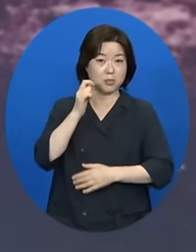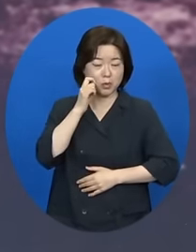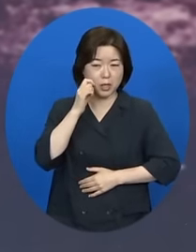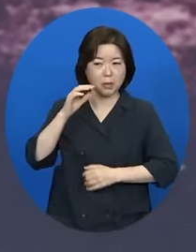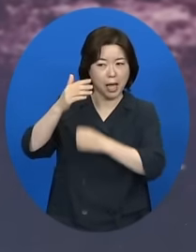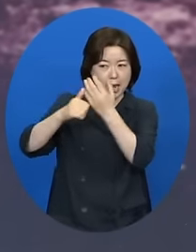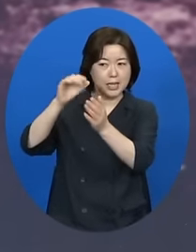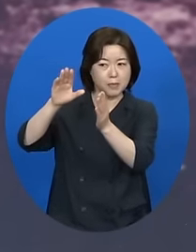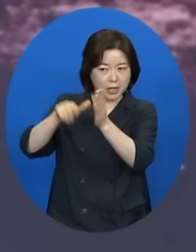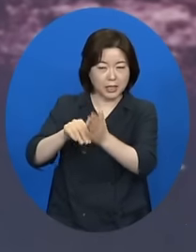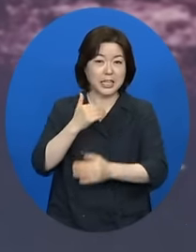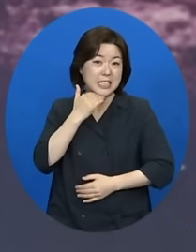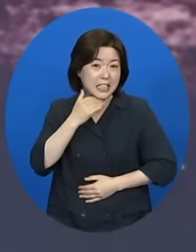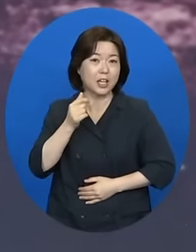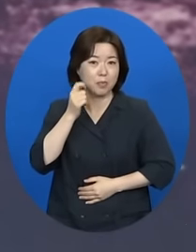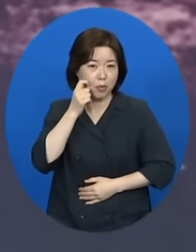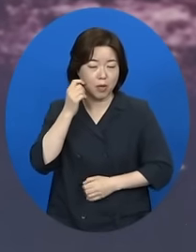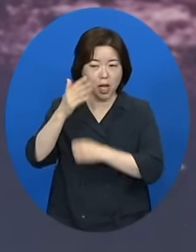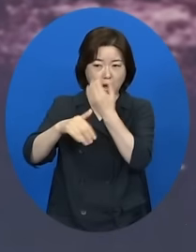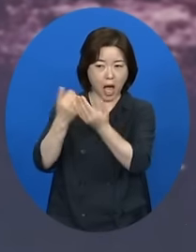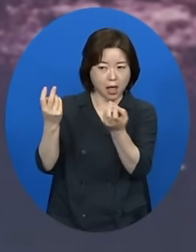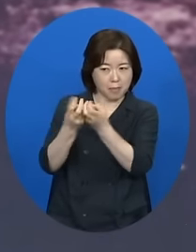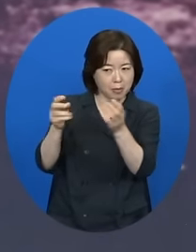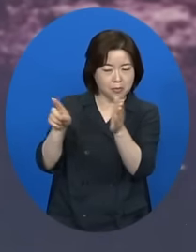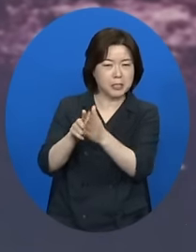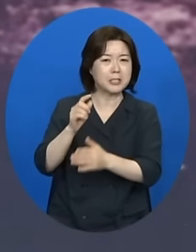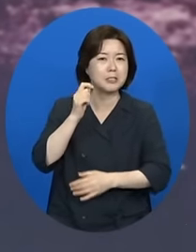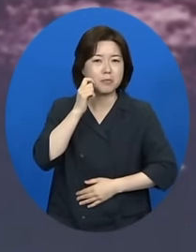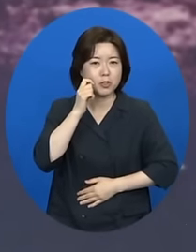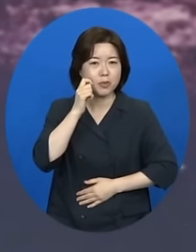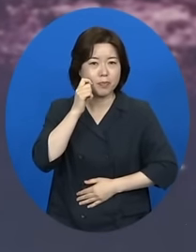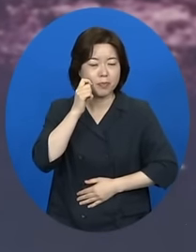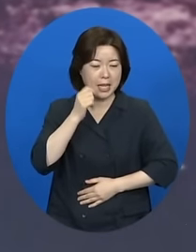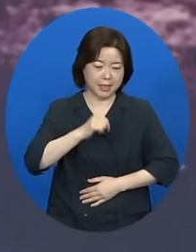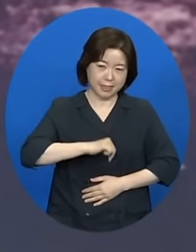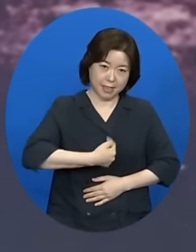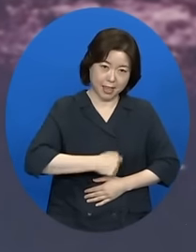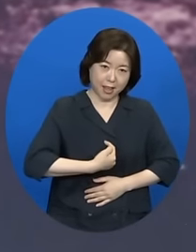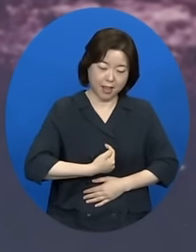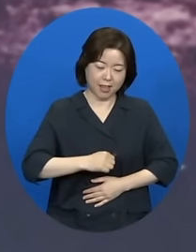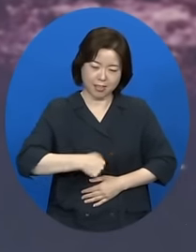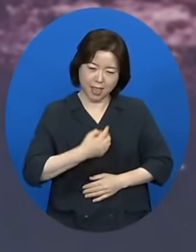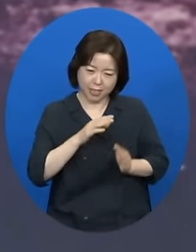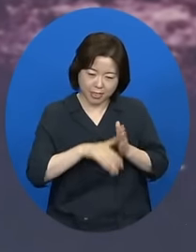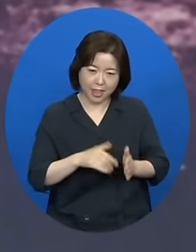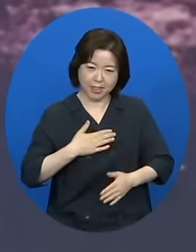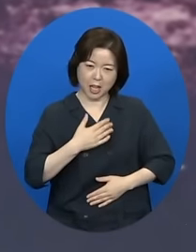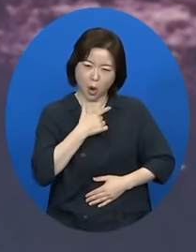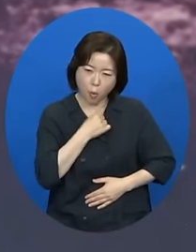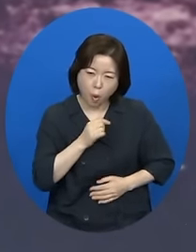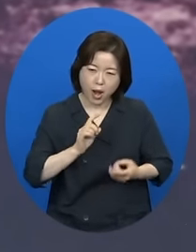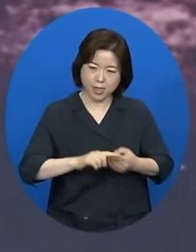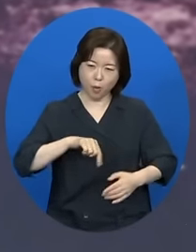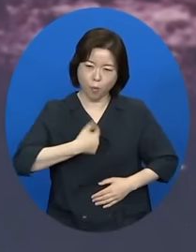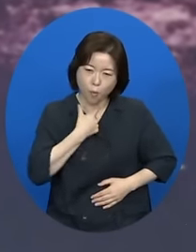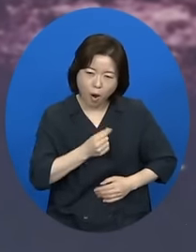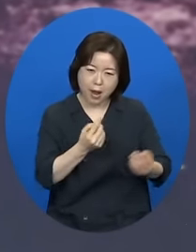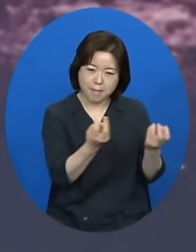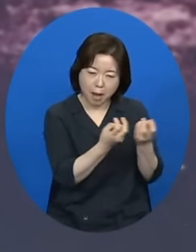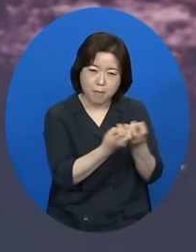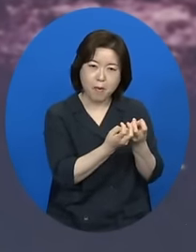때를 기다리지 못하고 하나님의 방법을 신뢰하지 못하고 자신이 자신의 때에 자신의 방법으로